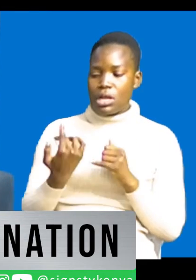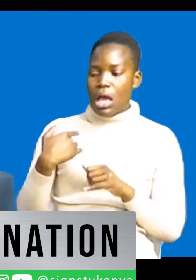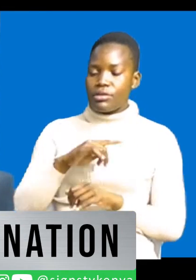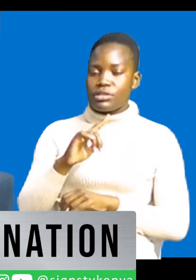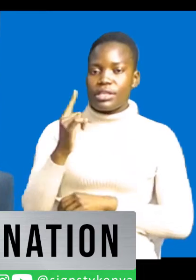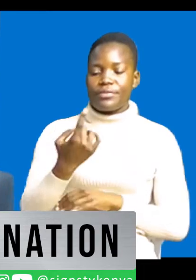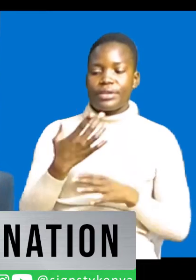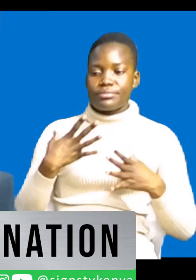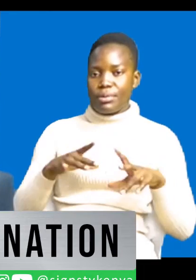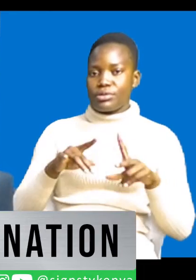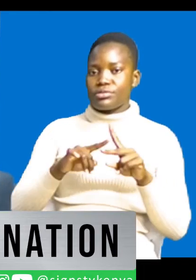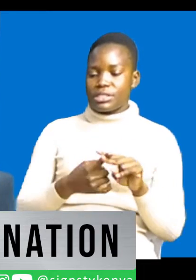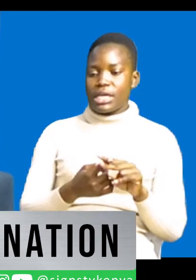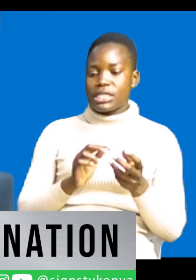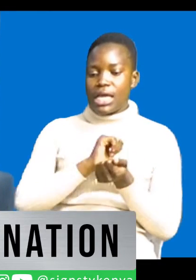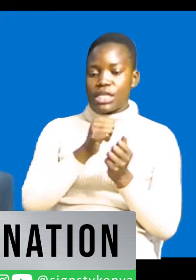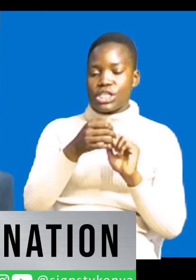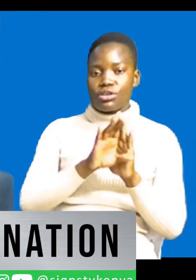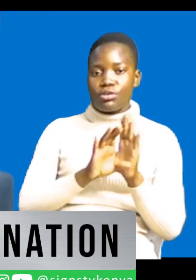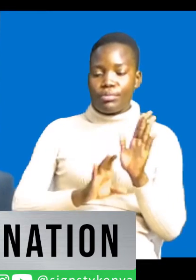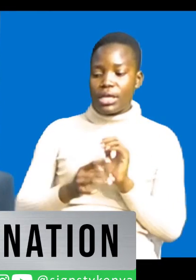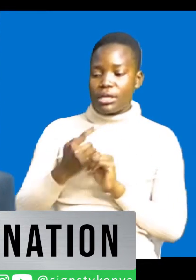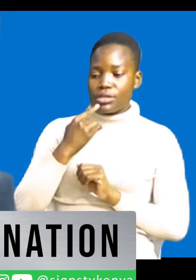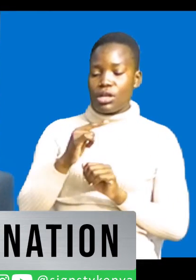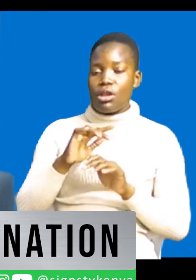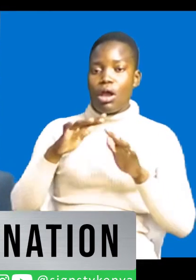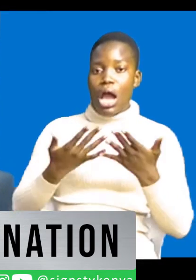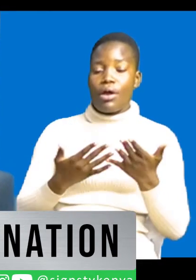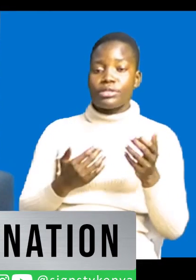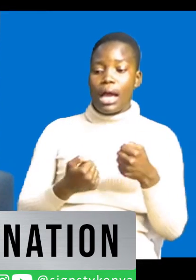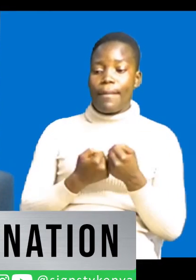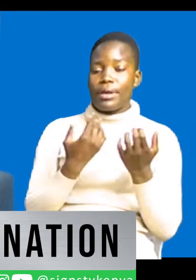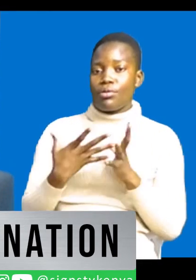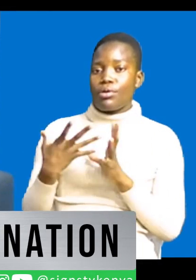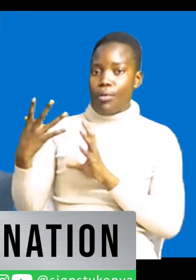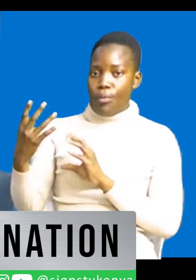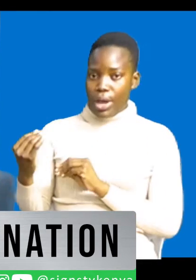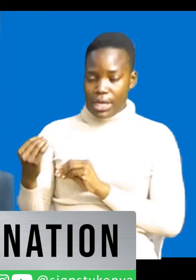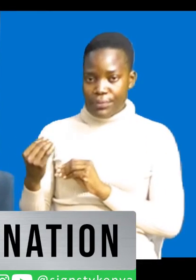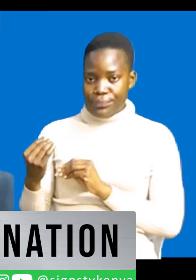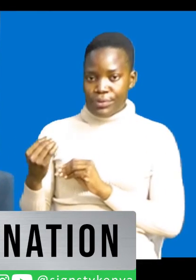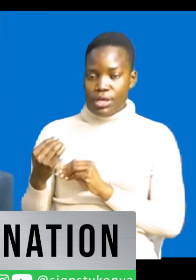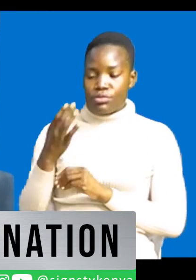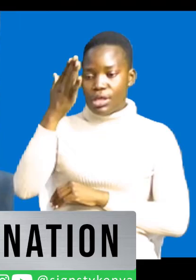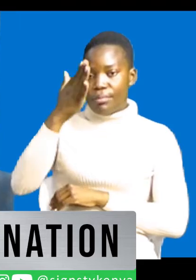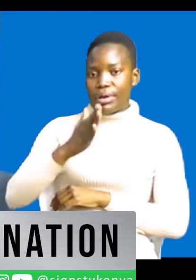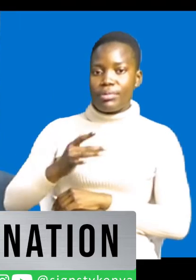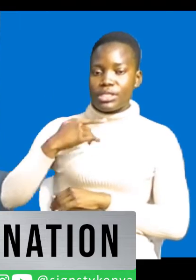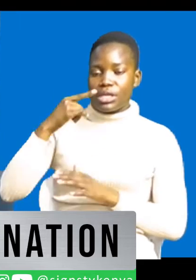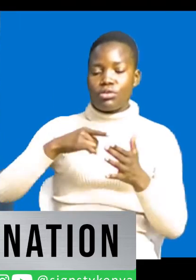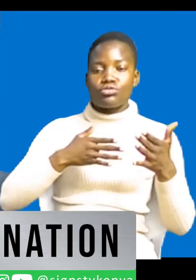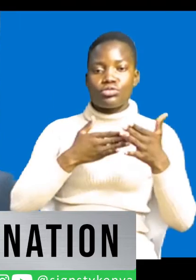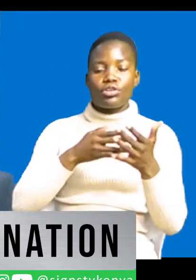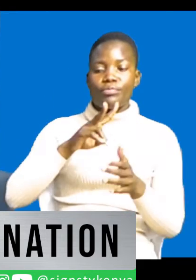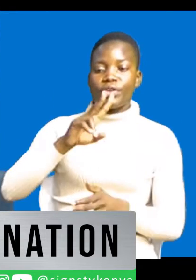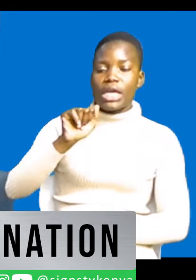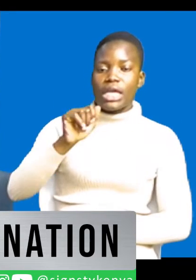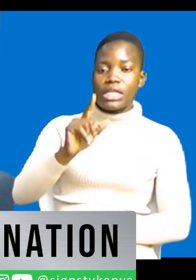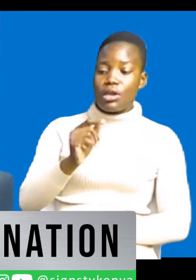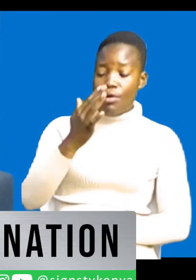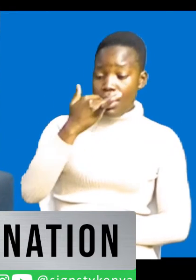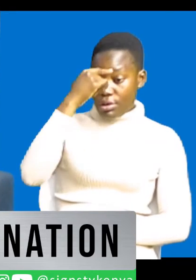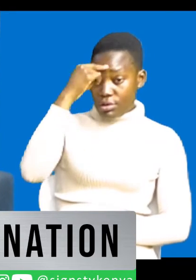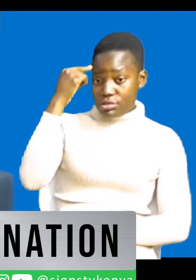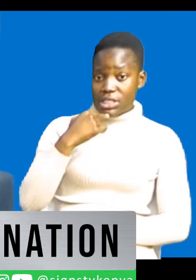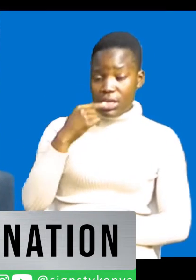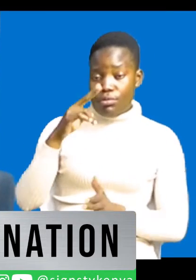tulikuwa kuanza kuanzisha referendum, na nakwambia vile ilifanyika, tulienda bungeni tukawaambie wasimamishe mambo ya VAT kwa sababu sisi tulikuwa tunasema